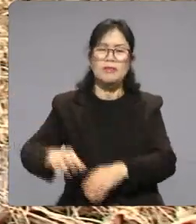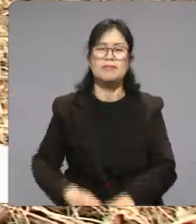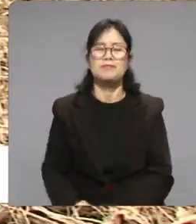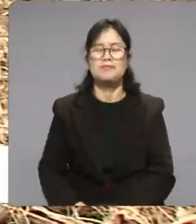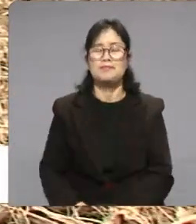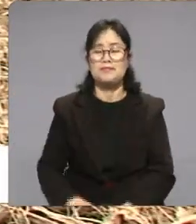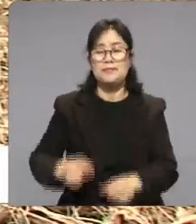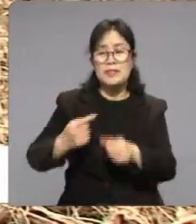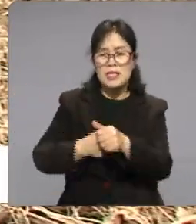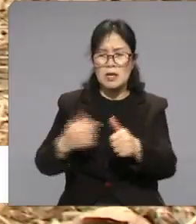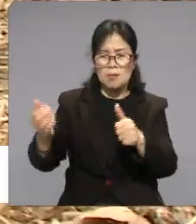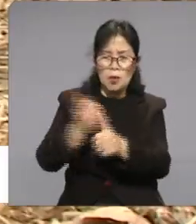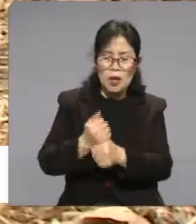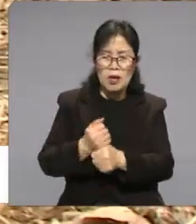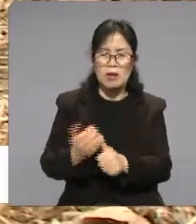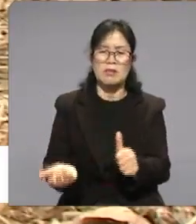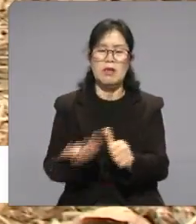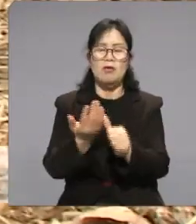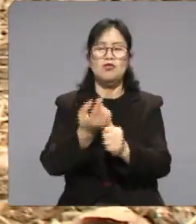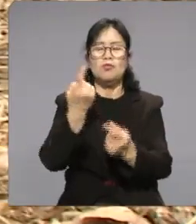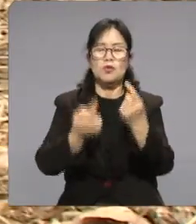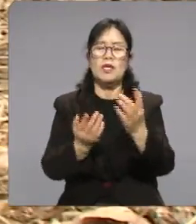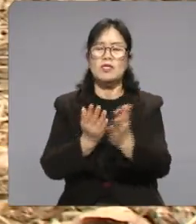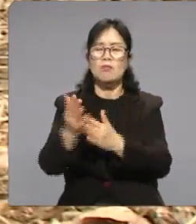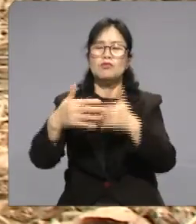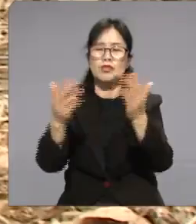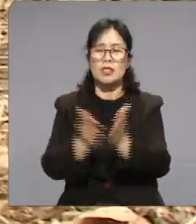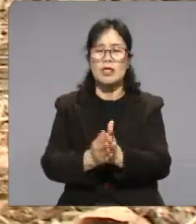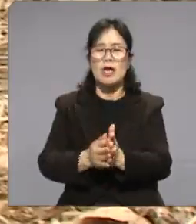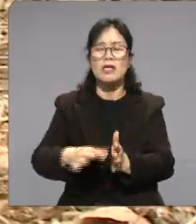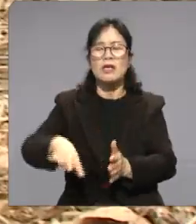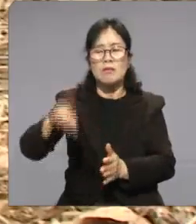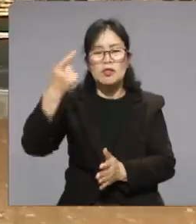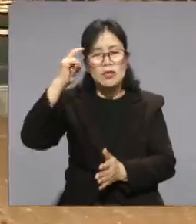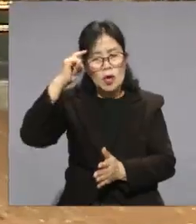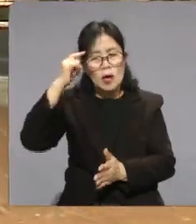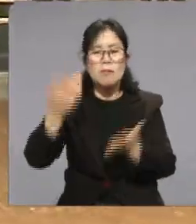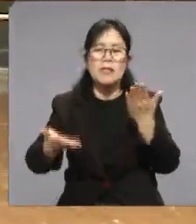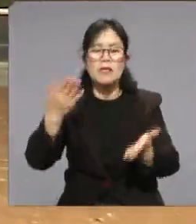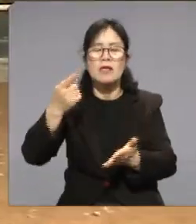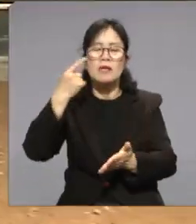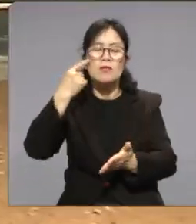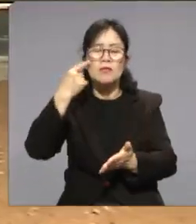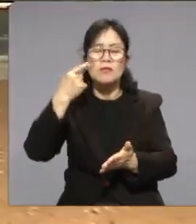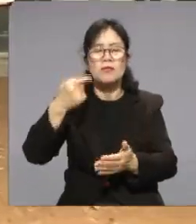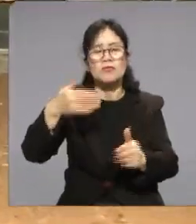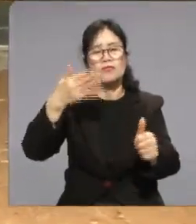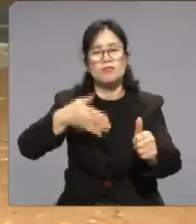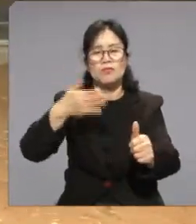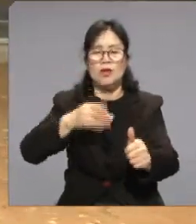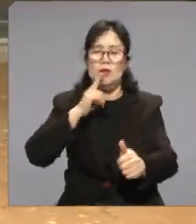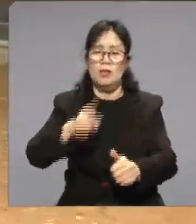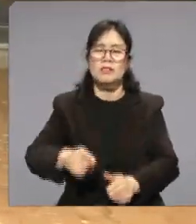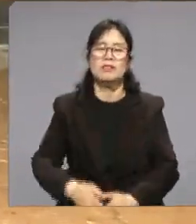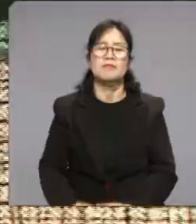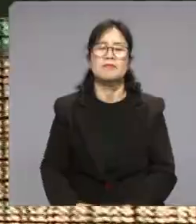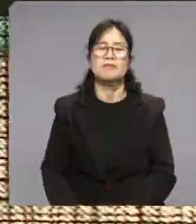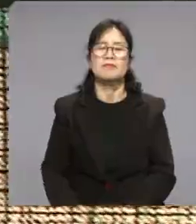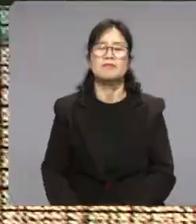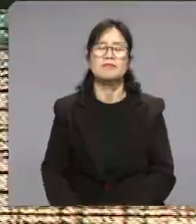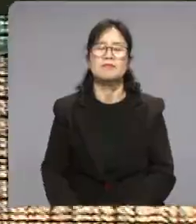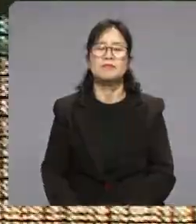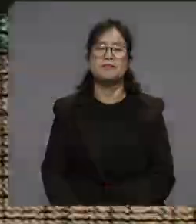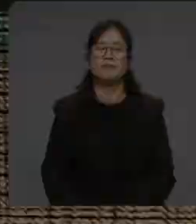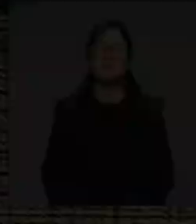자체적인 포획이나 사유보다 전문기관 판단부터 받아야 한다고 조언했습니다 OBS 뉴스